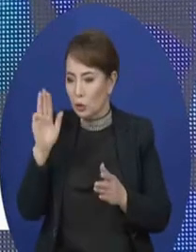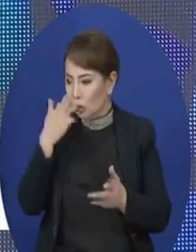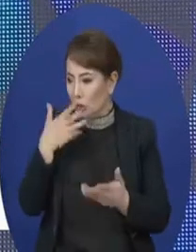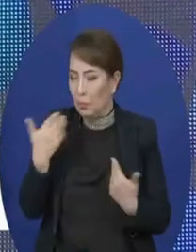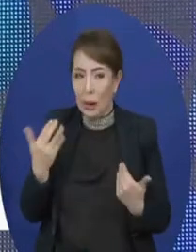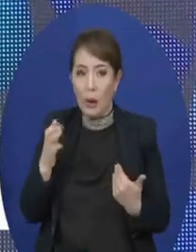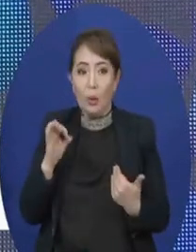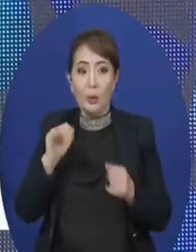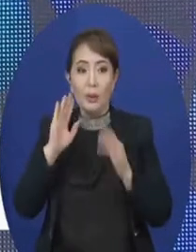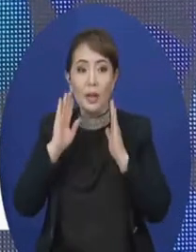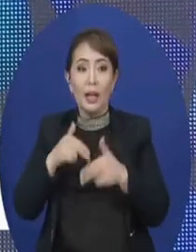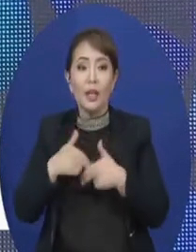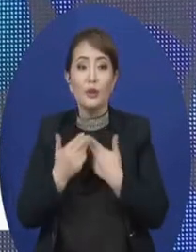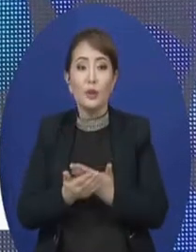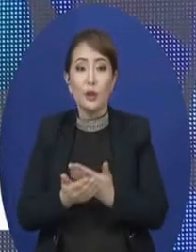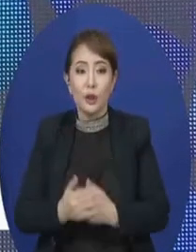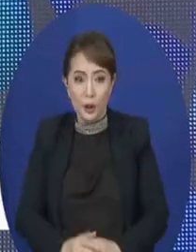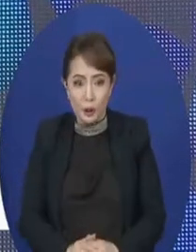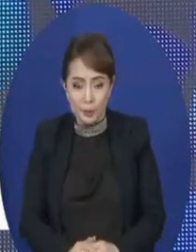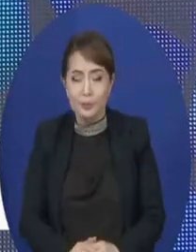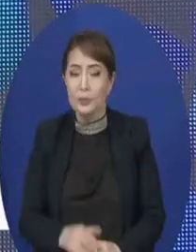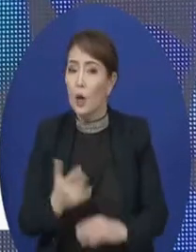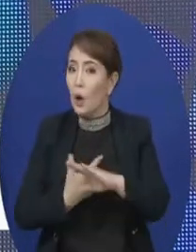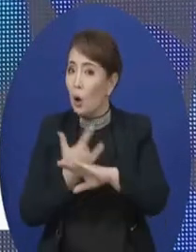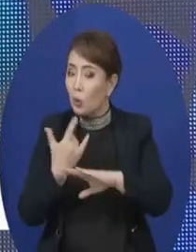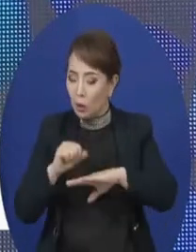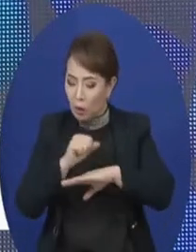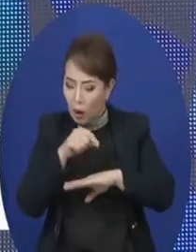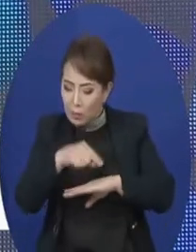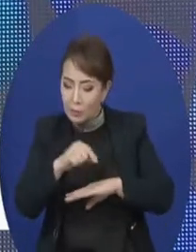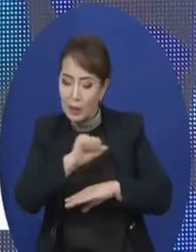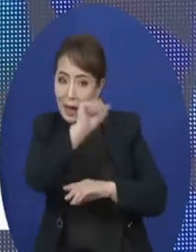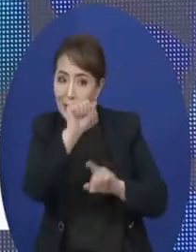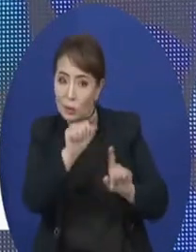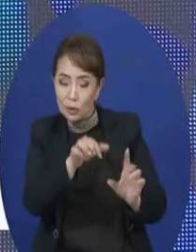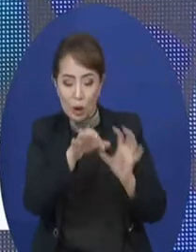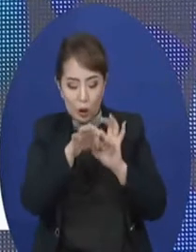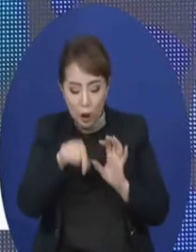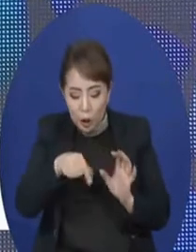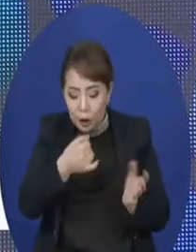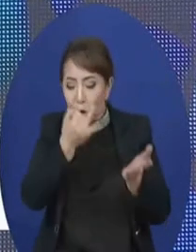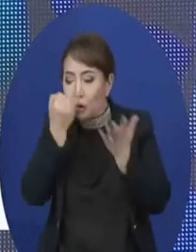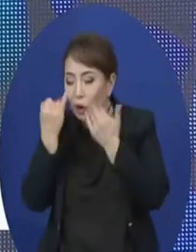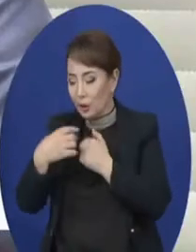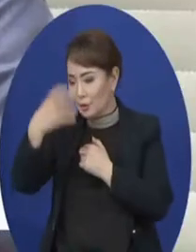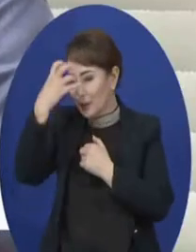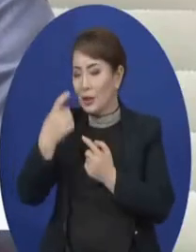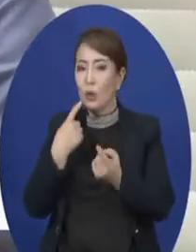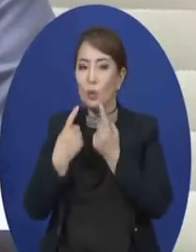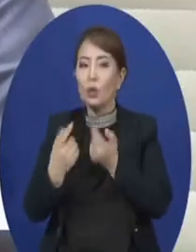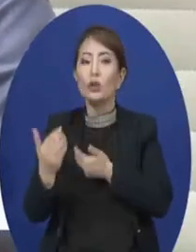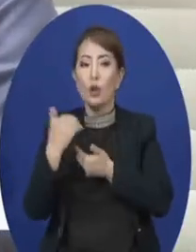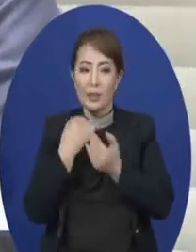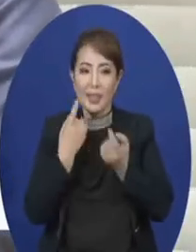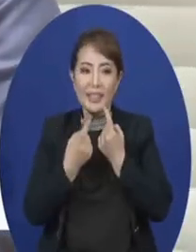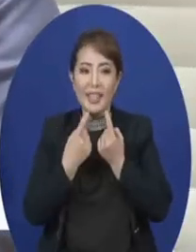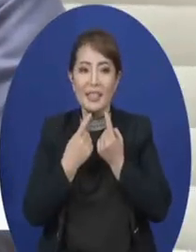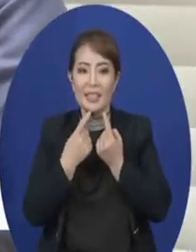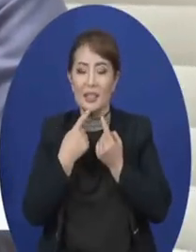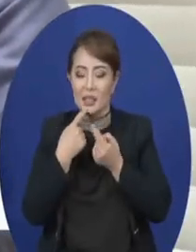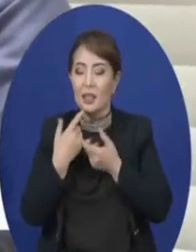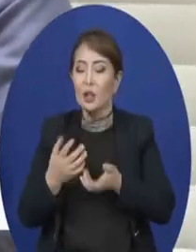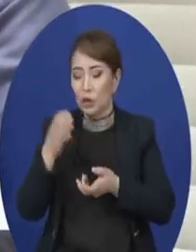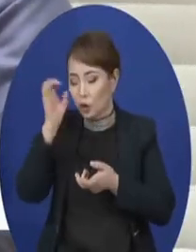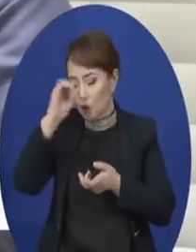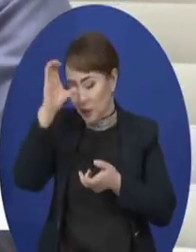байгааг анхаарч байна. Өмнөгов аймгийн хүндсэн асуудлыг энэ 7 өнөгт засгийн газрын хуралдаанаар хилцэнэ гэдгийг ерөнхий сайд хэлсэн. Цар